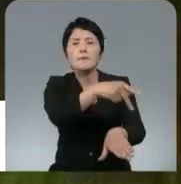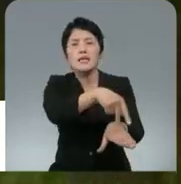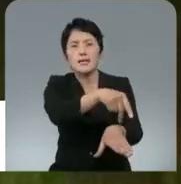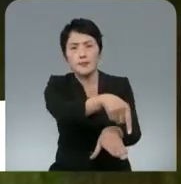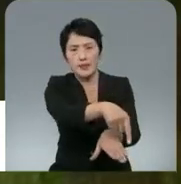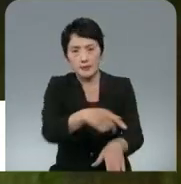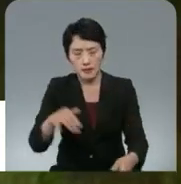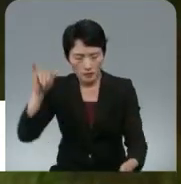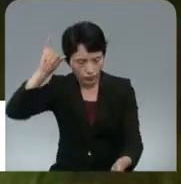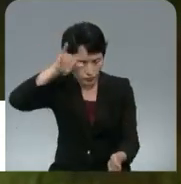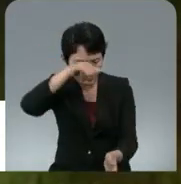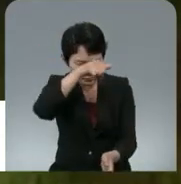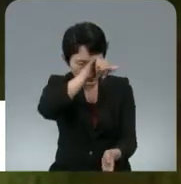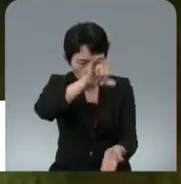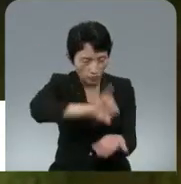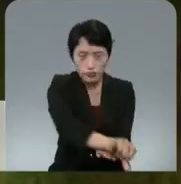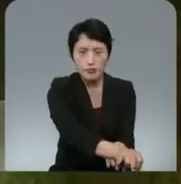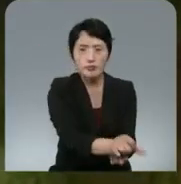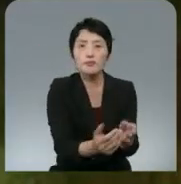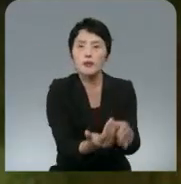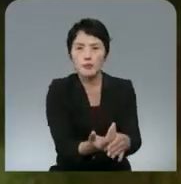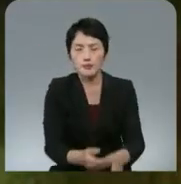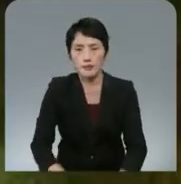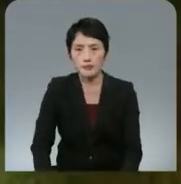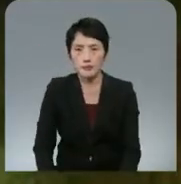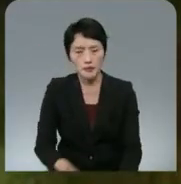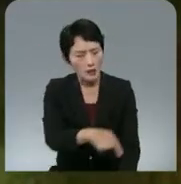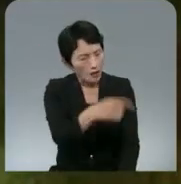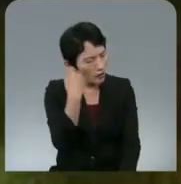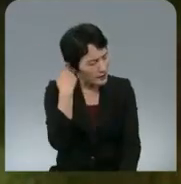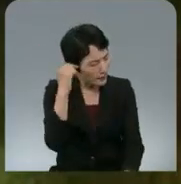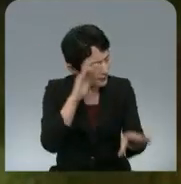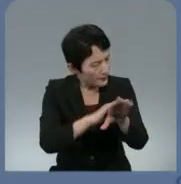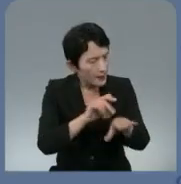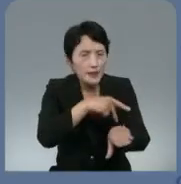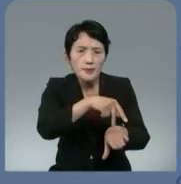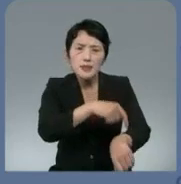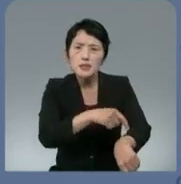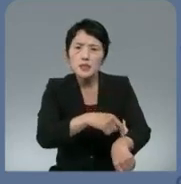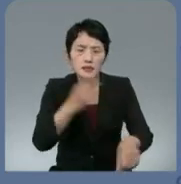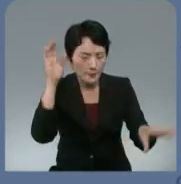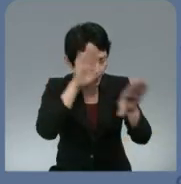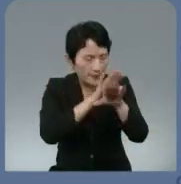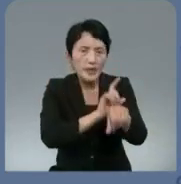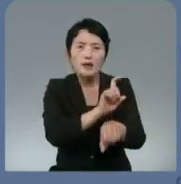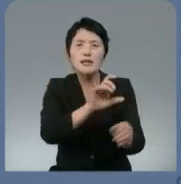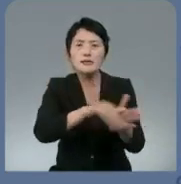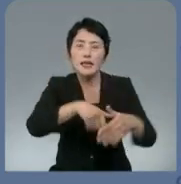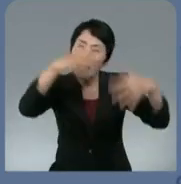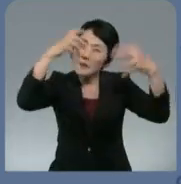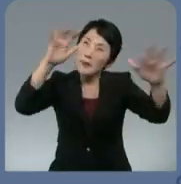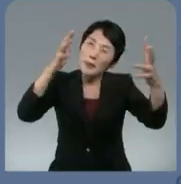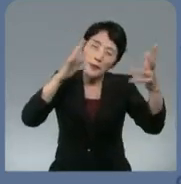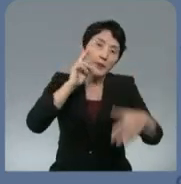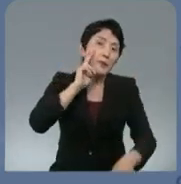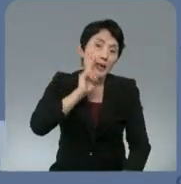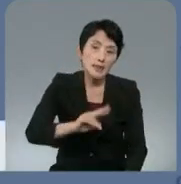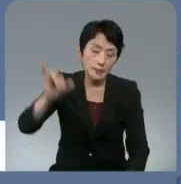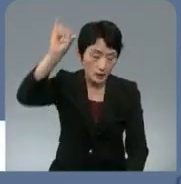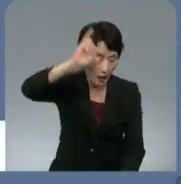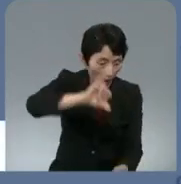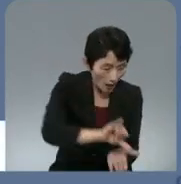die Maschine versuchte gegen 23 Uhr Ortszeit bei schlechtem Wetter auf dem Flughafen mactaan Cebu zu landen